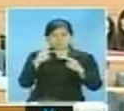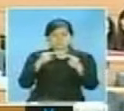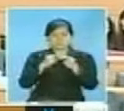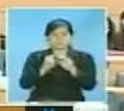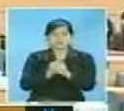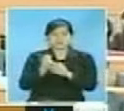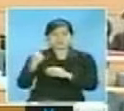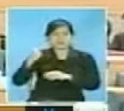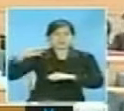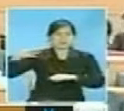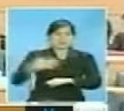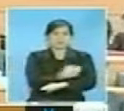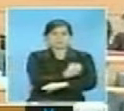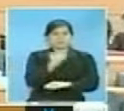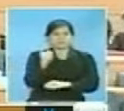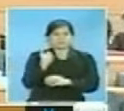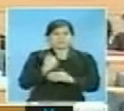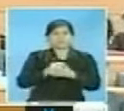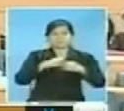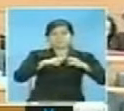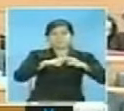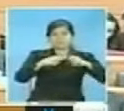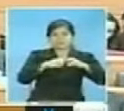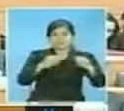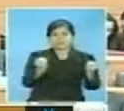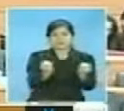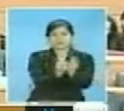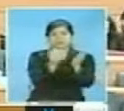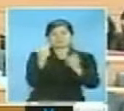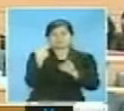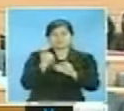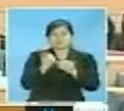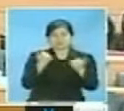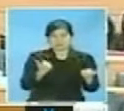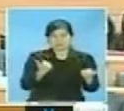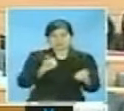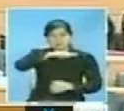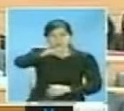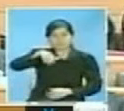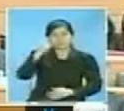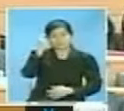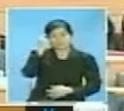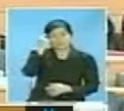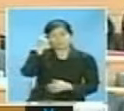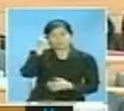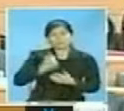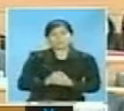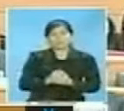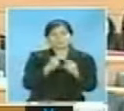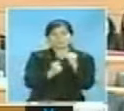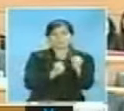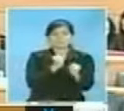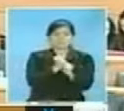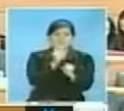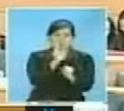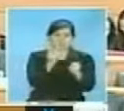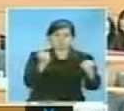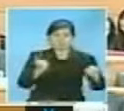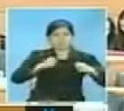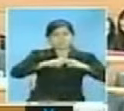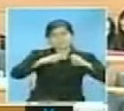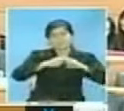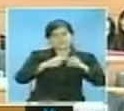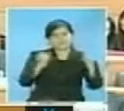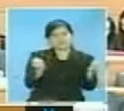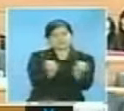อำนาจเหตุผลเรื่องความแตกแยกวันนี้ประจักษ์กันแล้วว่าเวลาเกือบร่วม 6ปีนั้นความแตกแยกก็ยังดำรง